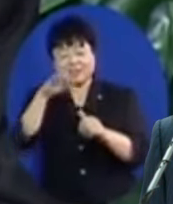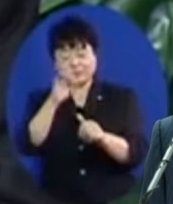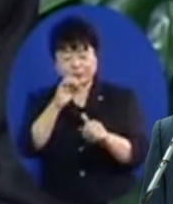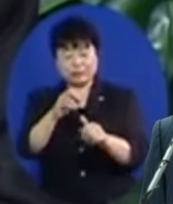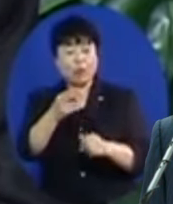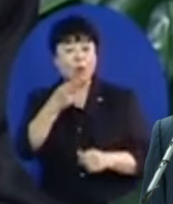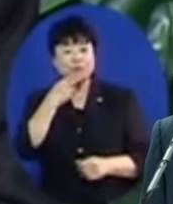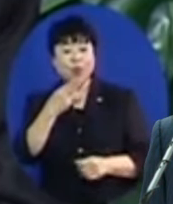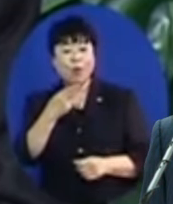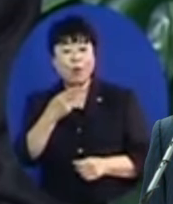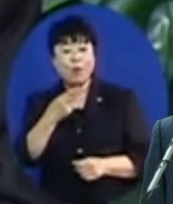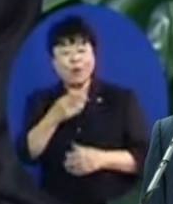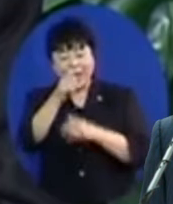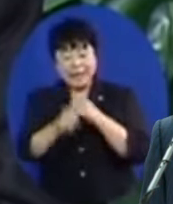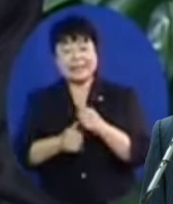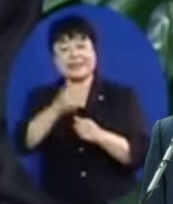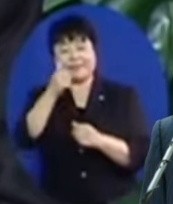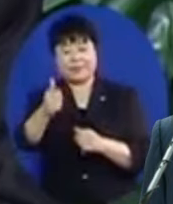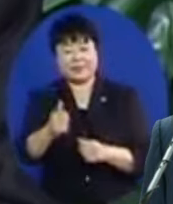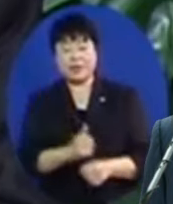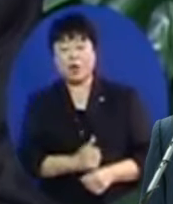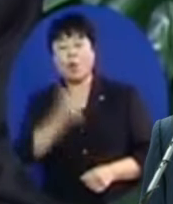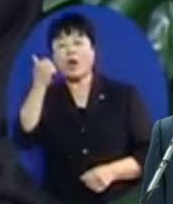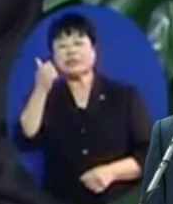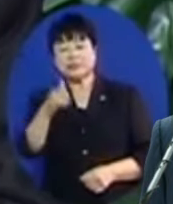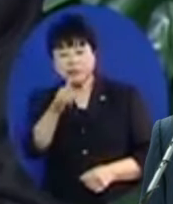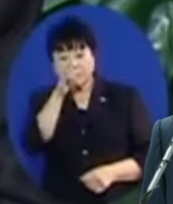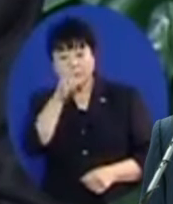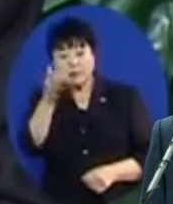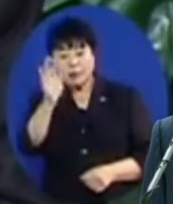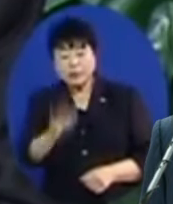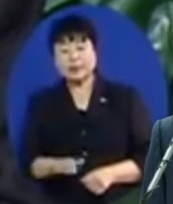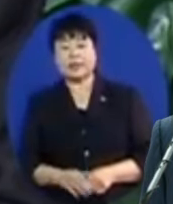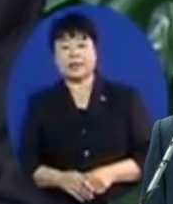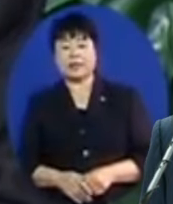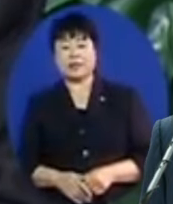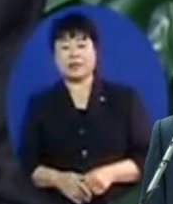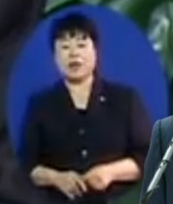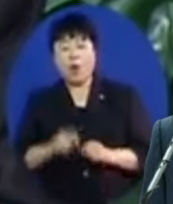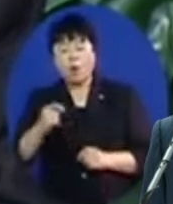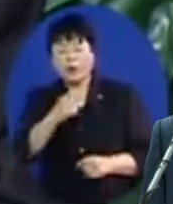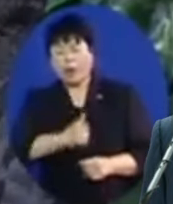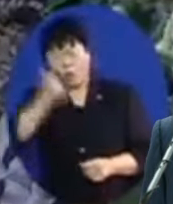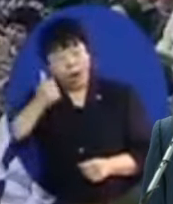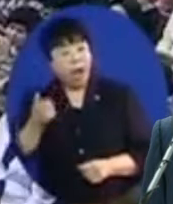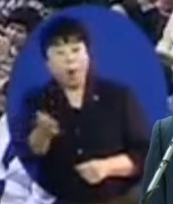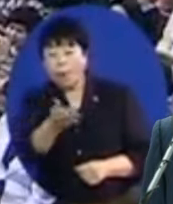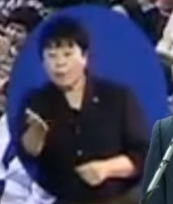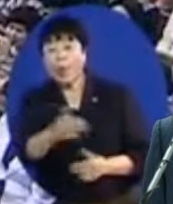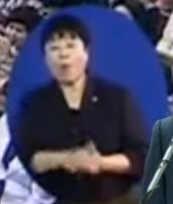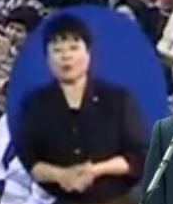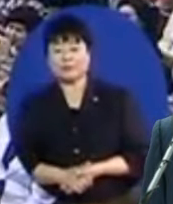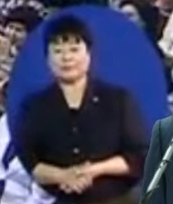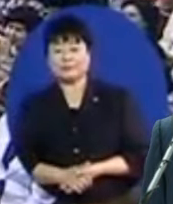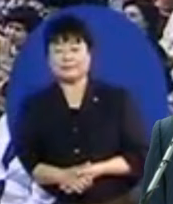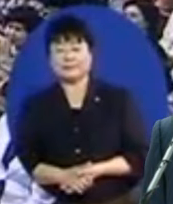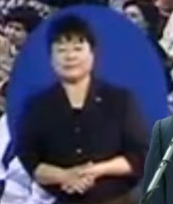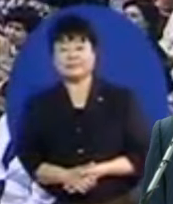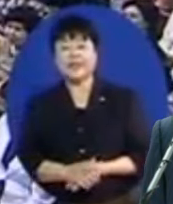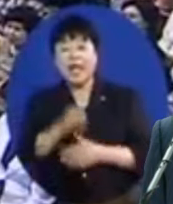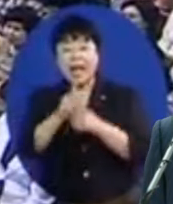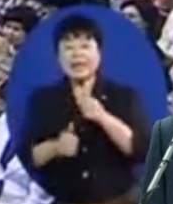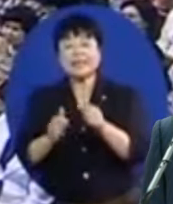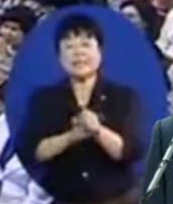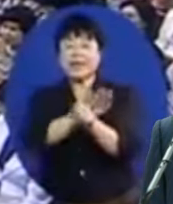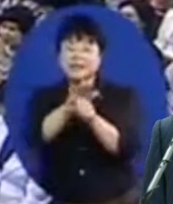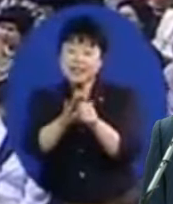꾸짖지만 아니하시고 하나님은 노하실 때도 계시지만 노를 오래 품지 않으시는 하나님이신 것입니다. 우리는